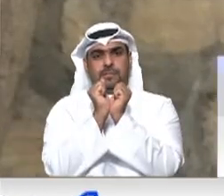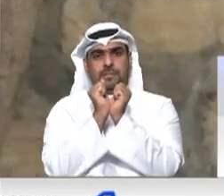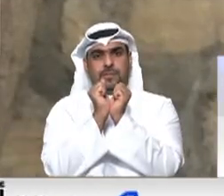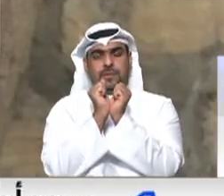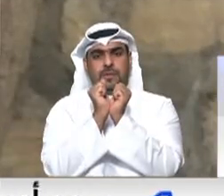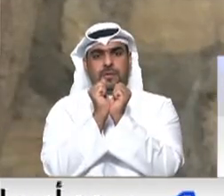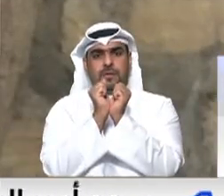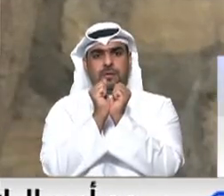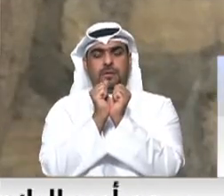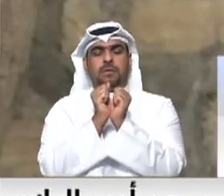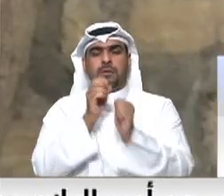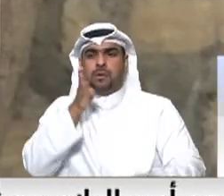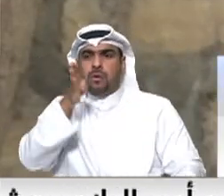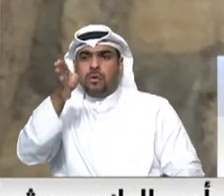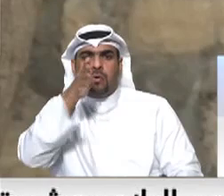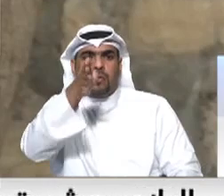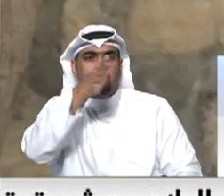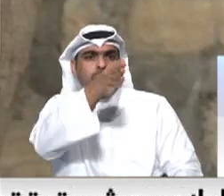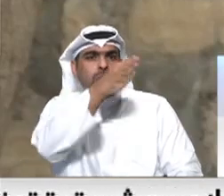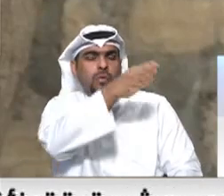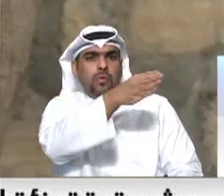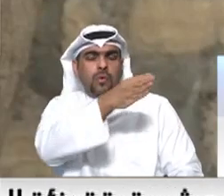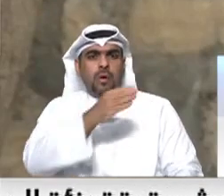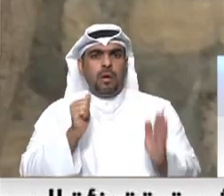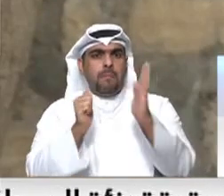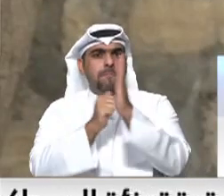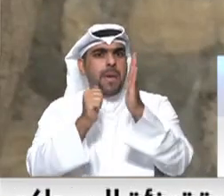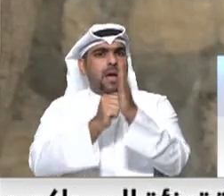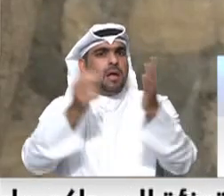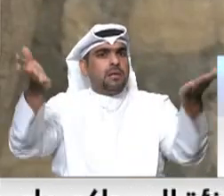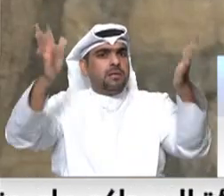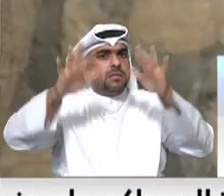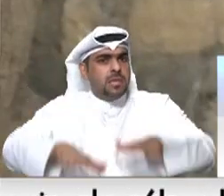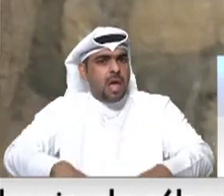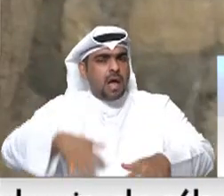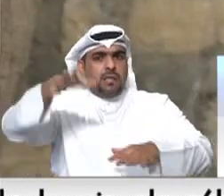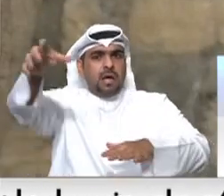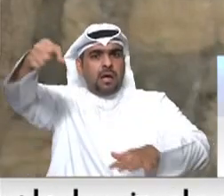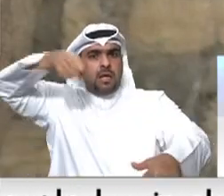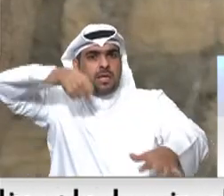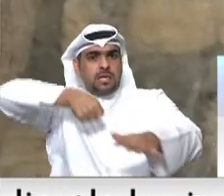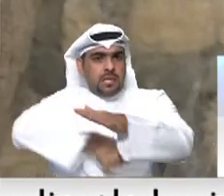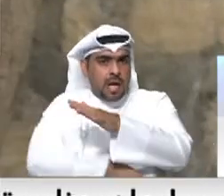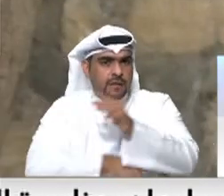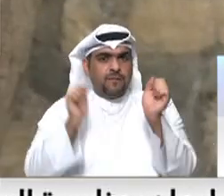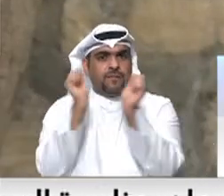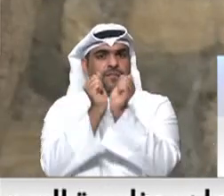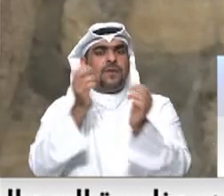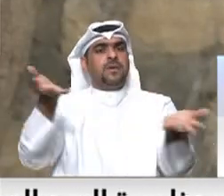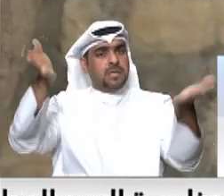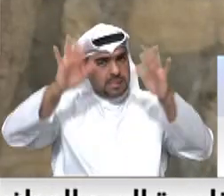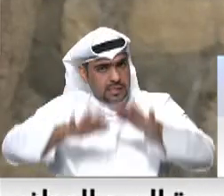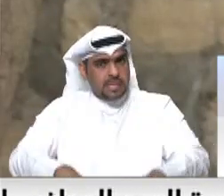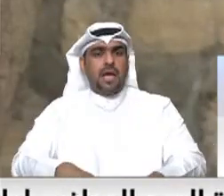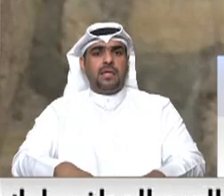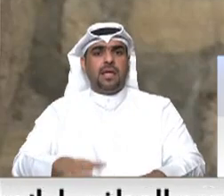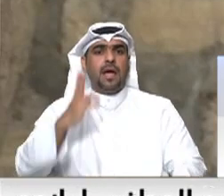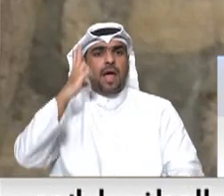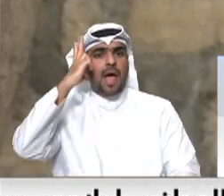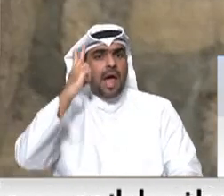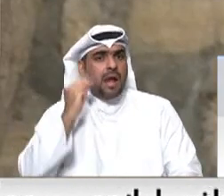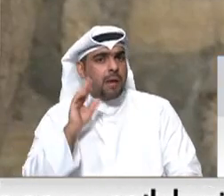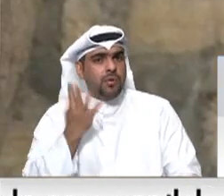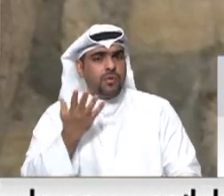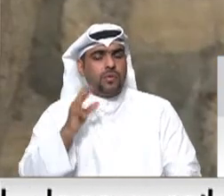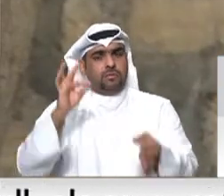من منطقة بشن عملية اعتقالات واسعة، يريد أن يبرهن للجمهور الإسرائيلي